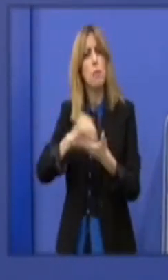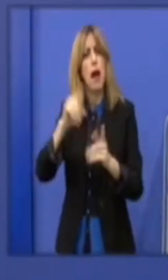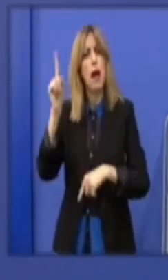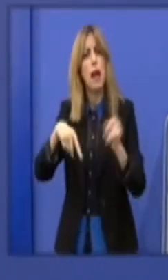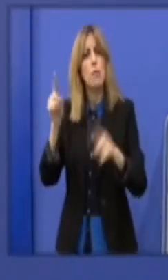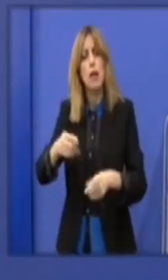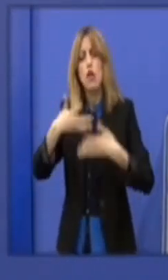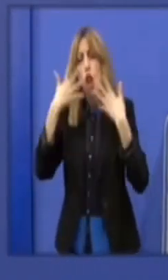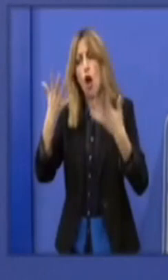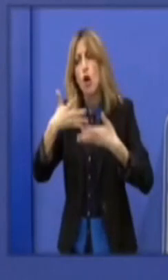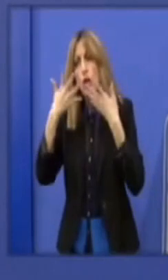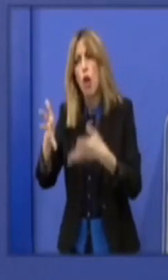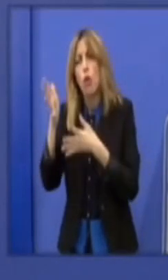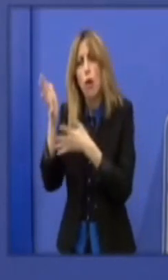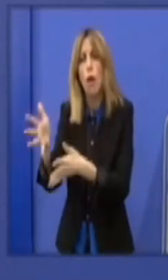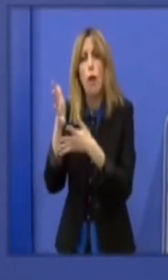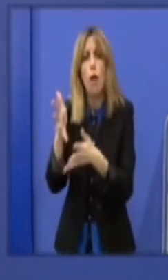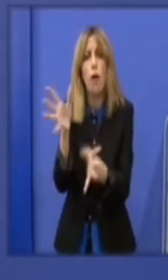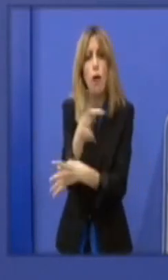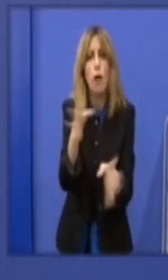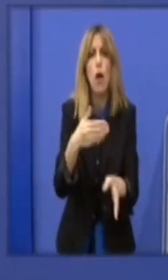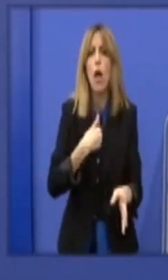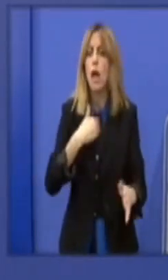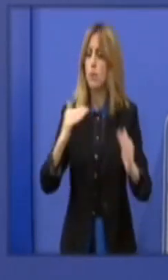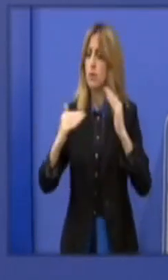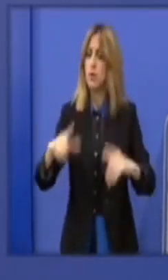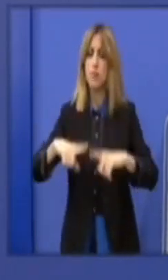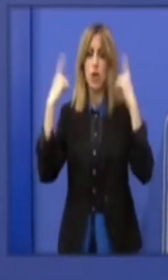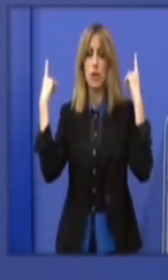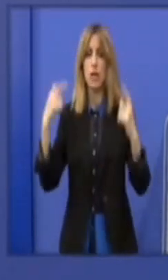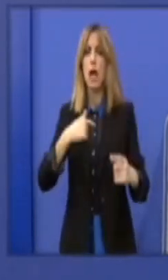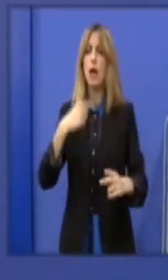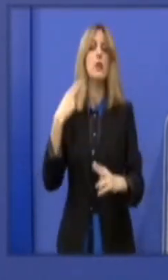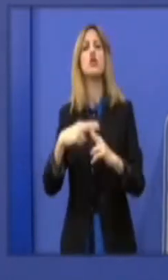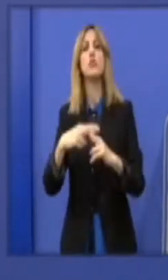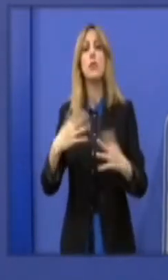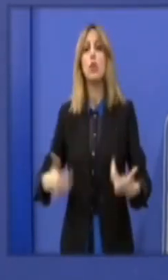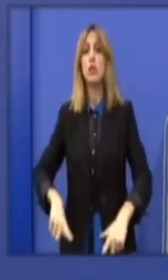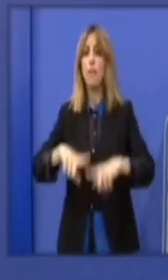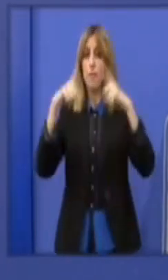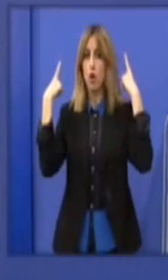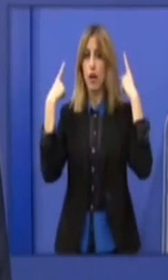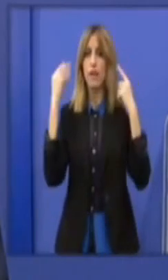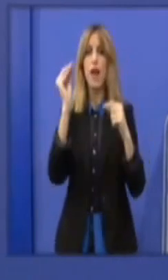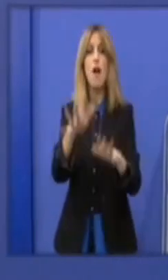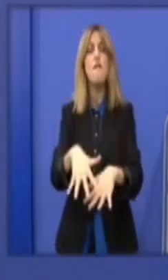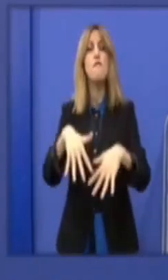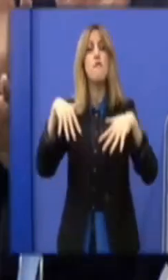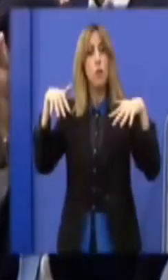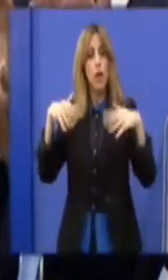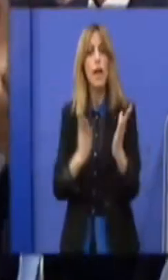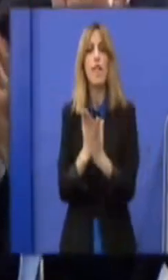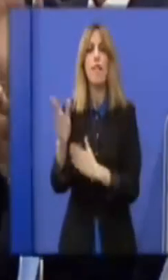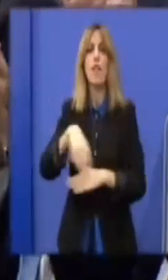λοιπόν, είναι η ελευθερία, ο κοινοβουλευτισμός και το κράτος δικαίου. Όλα όσα αφορούν τον πολίτη.